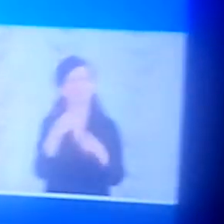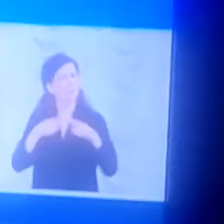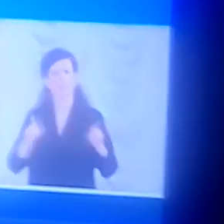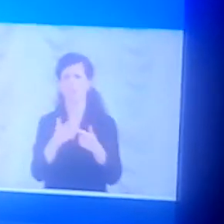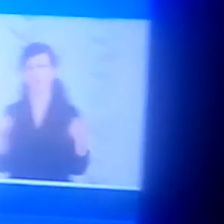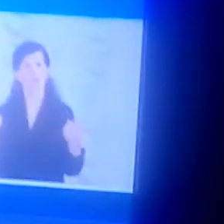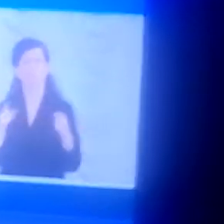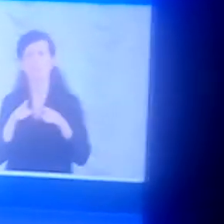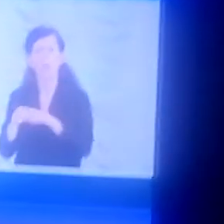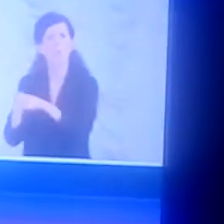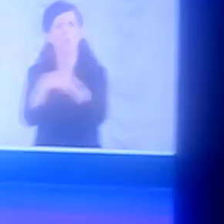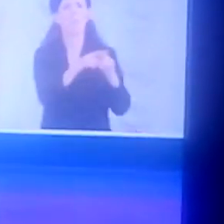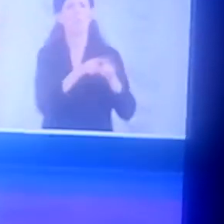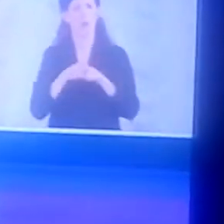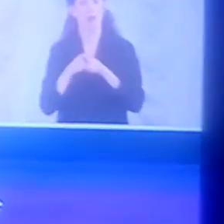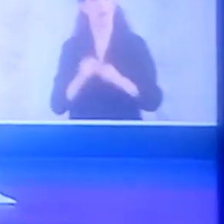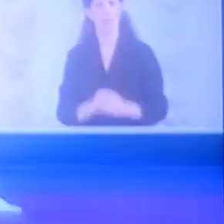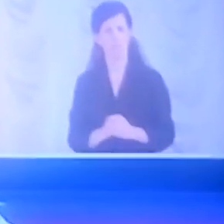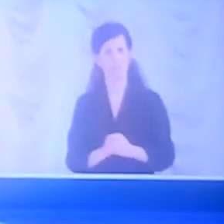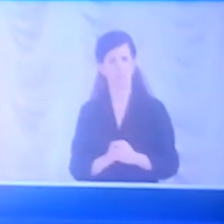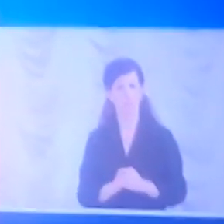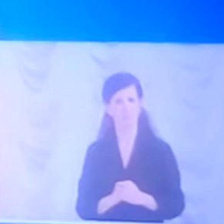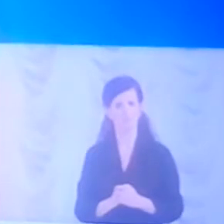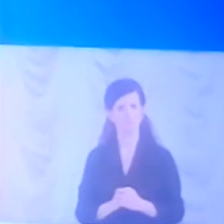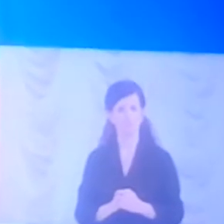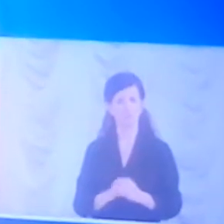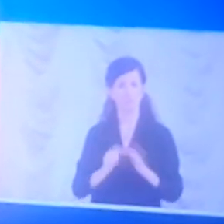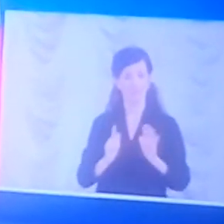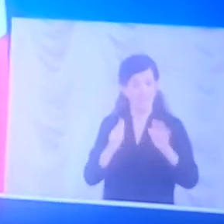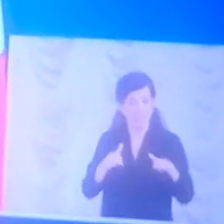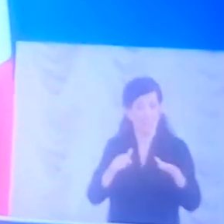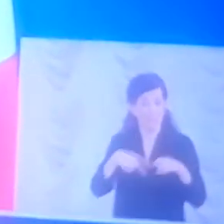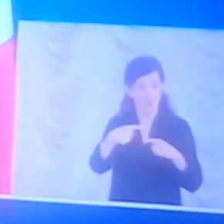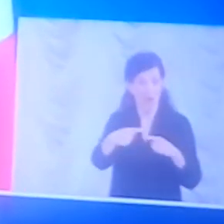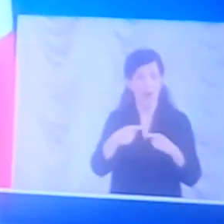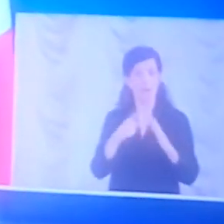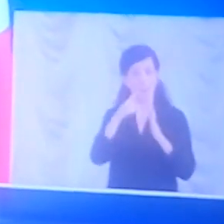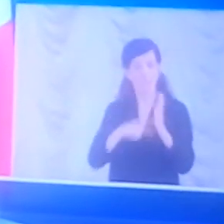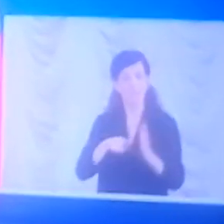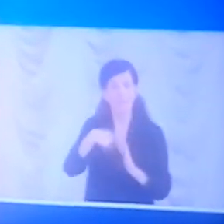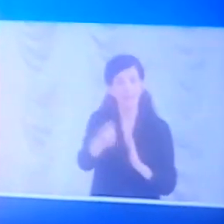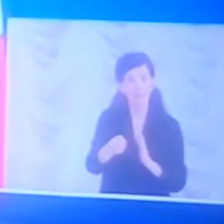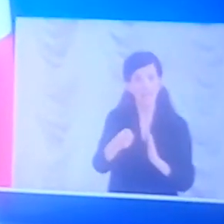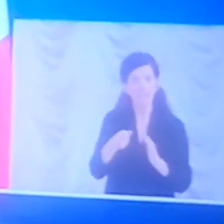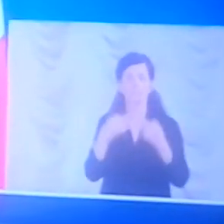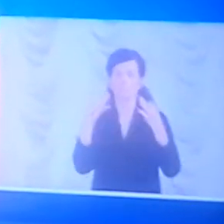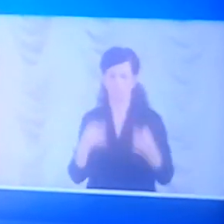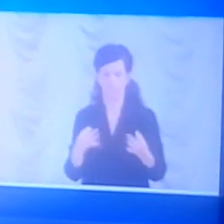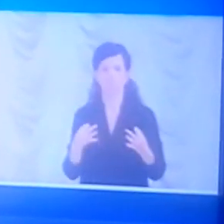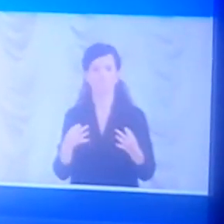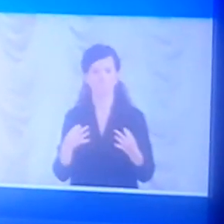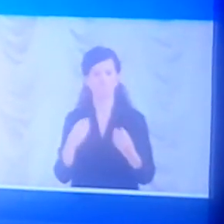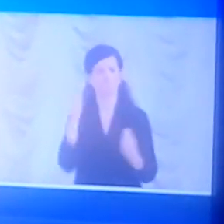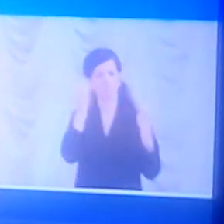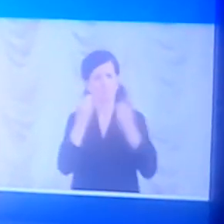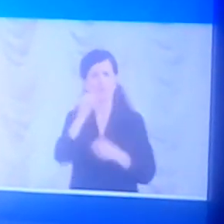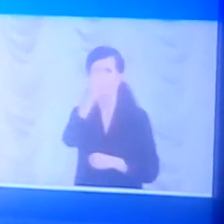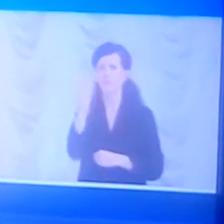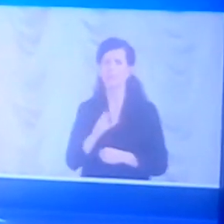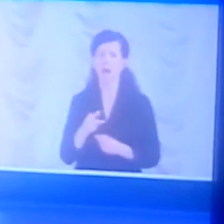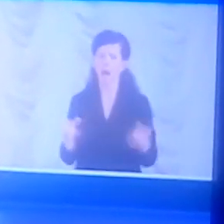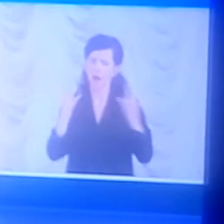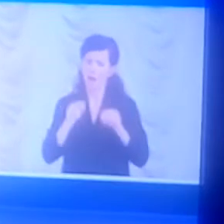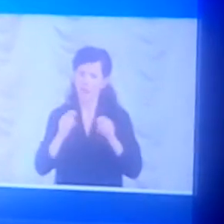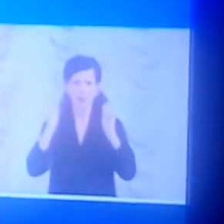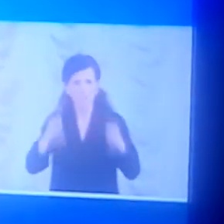indistintamente. Nelle prossime settimane, nei prossimi mesi dobbiamo gettare le basi della ripartenza del paese.